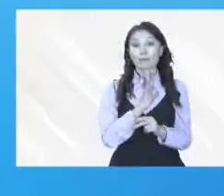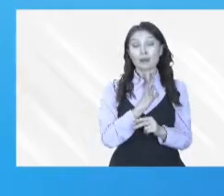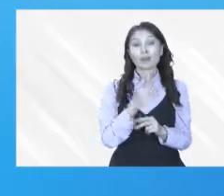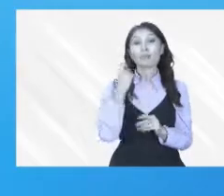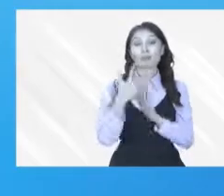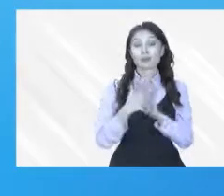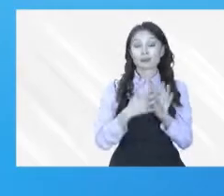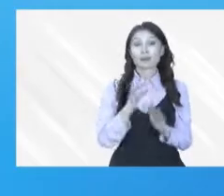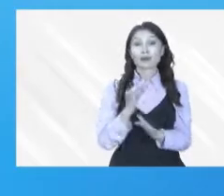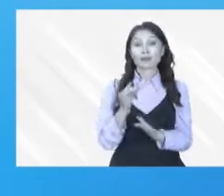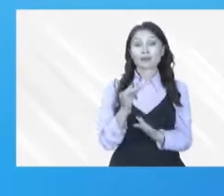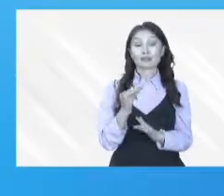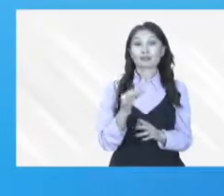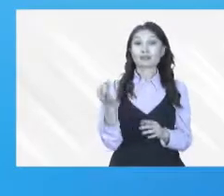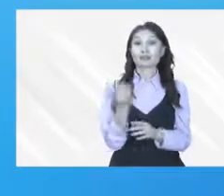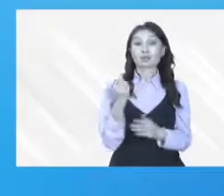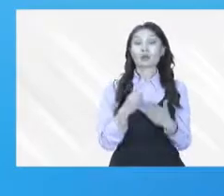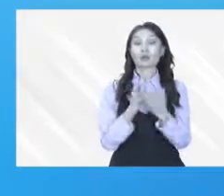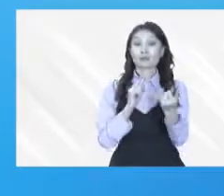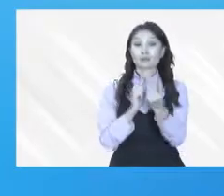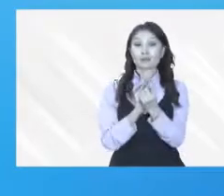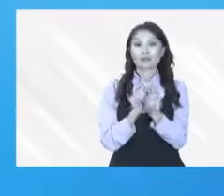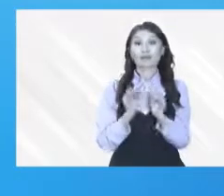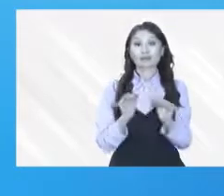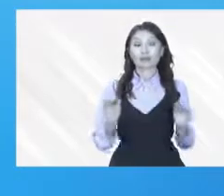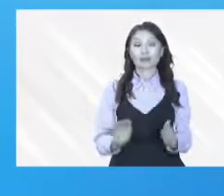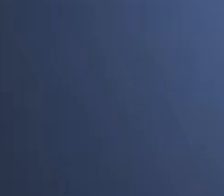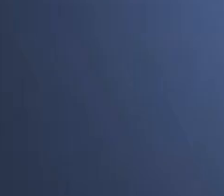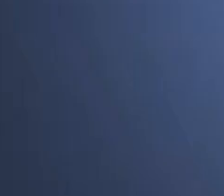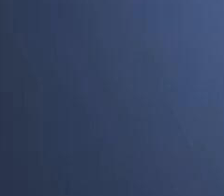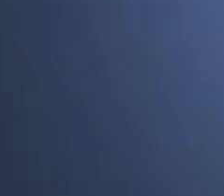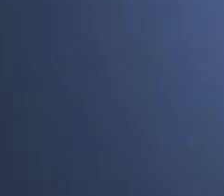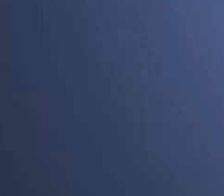вам все было понятно и интересно. До свидания, ребята!